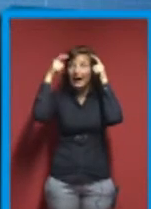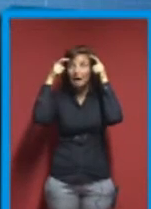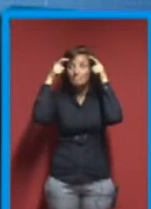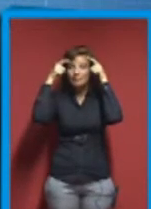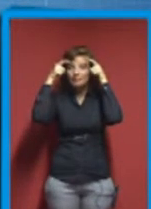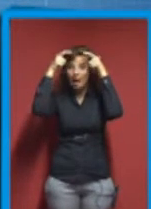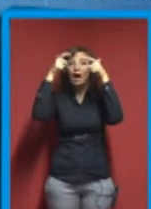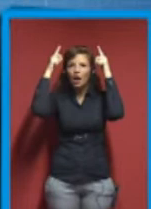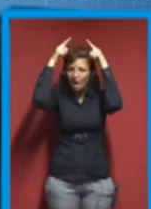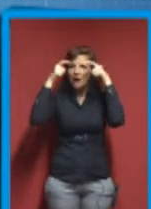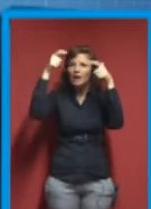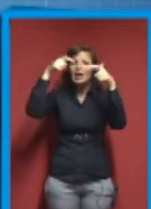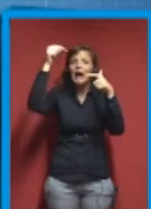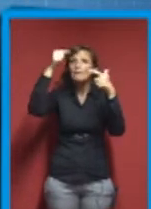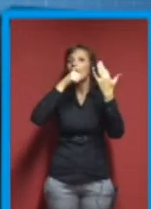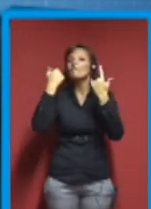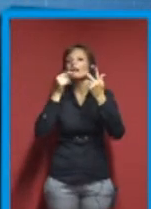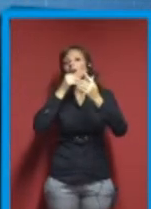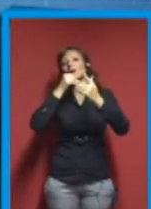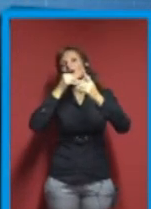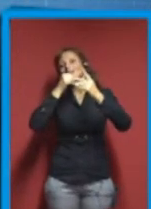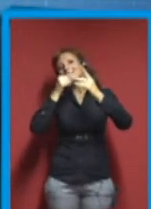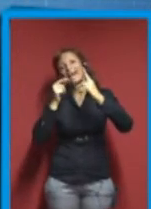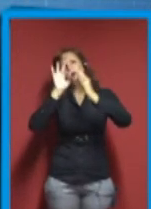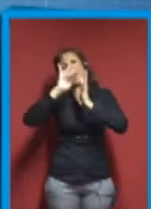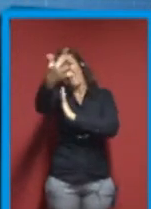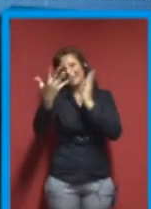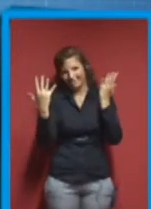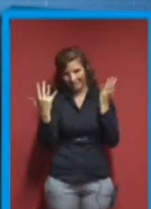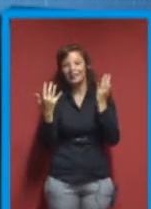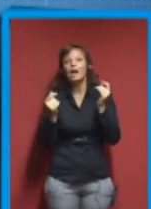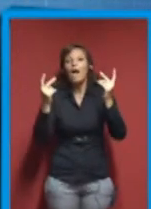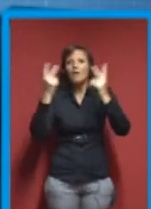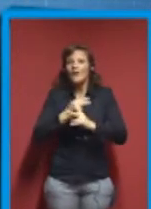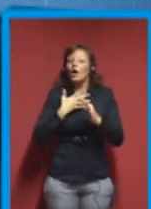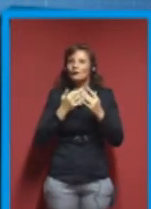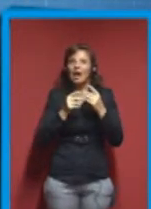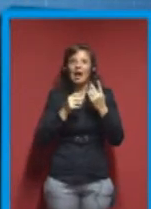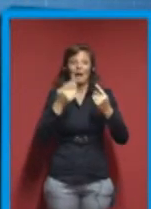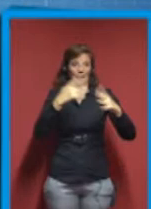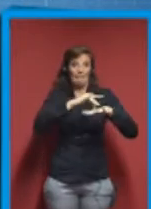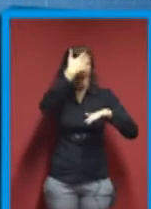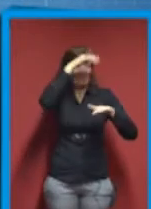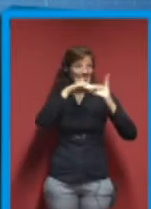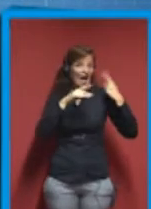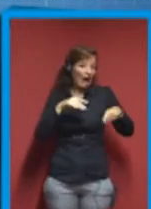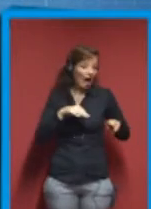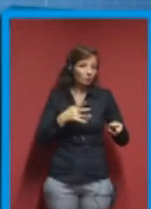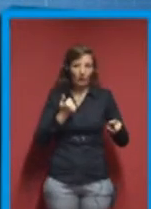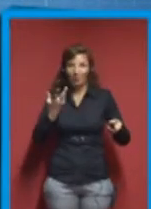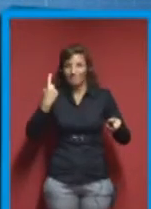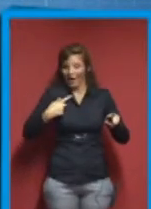che viene utilizzato per altri scopi. In effetti ci sono dei paralleli tra quello che è avvenuto nel passato e quello che c'è